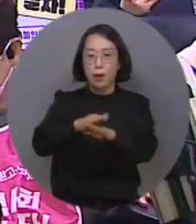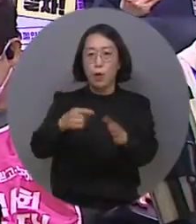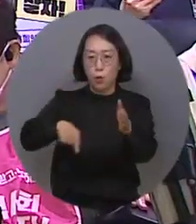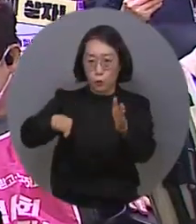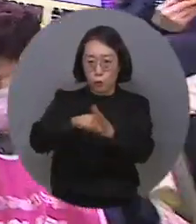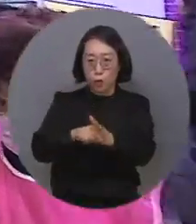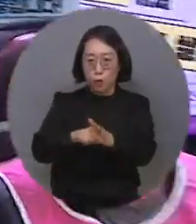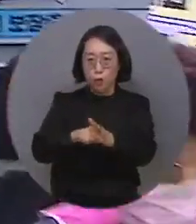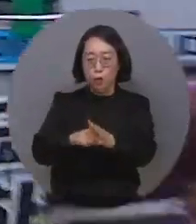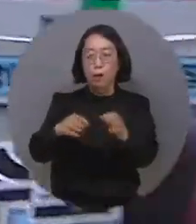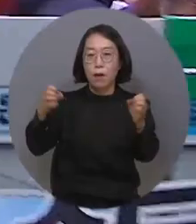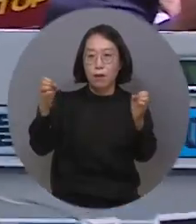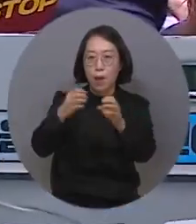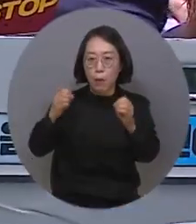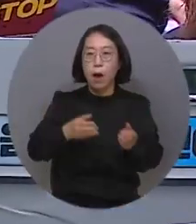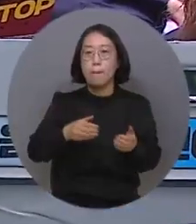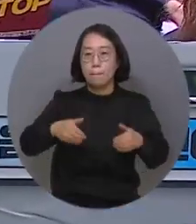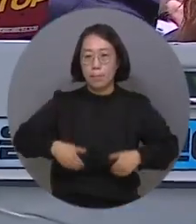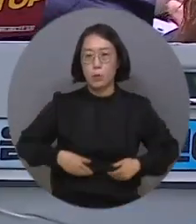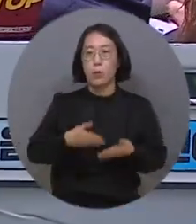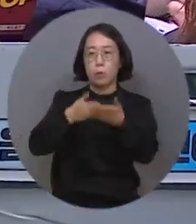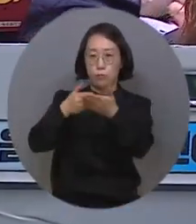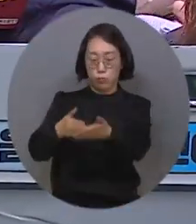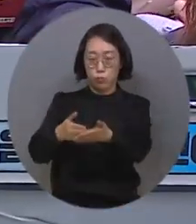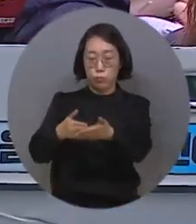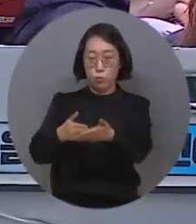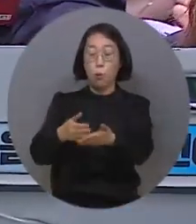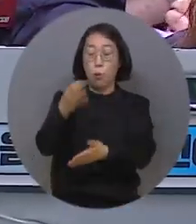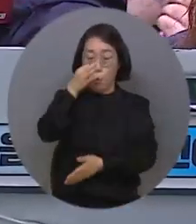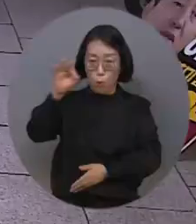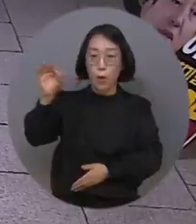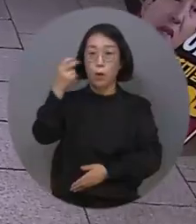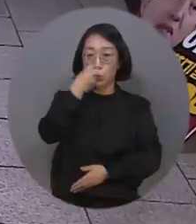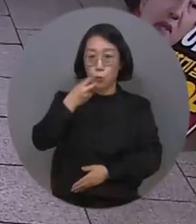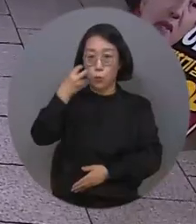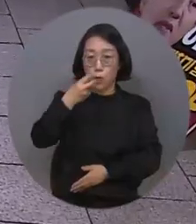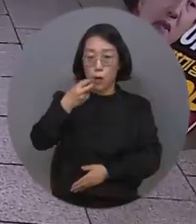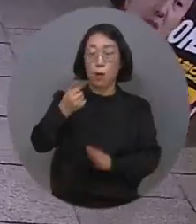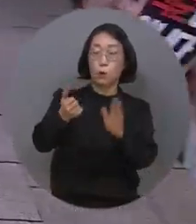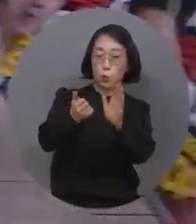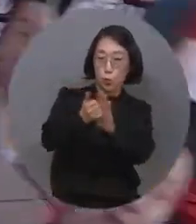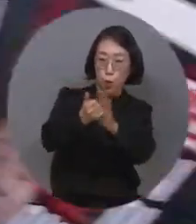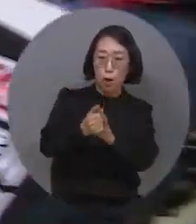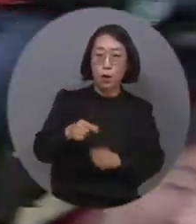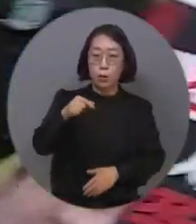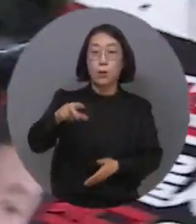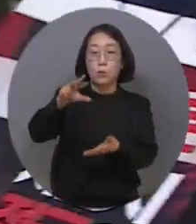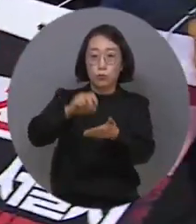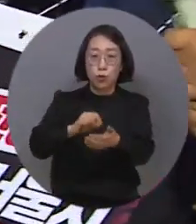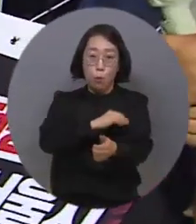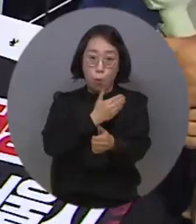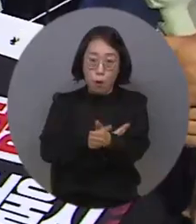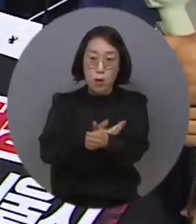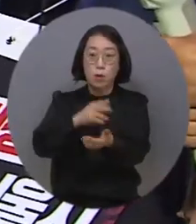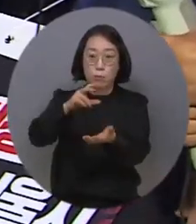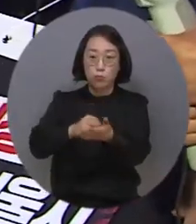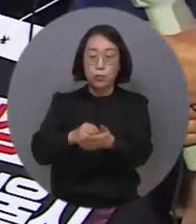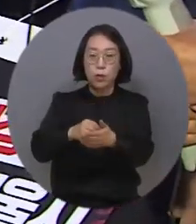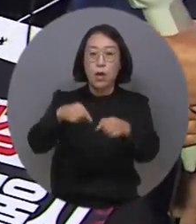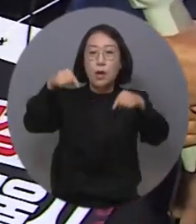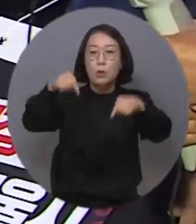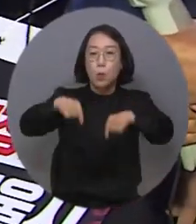대화를 촉구했습니다. 조사에 협조하는 한편 해당 사안을 비롯한 장애인 권리보장 문제를